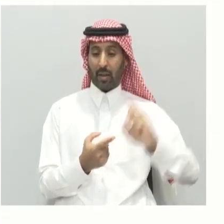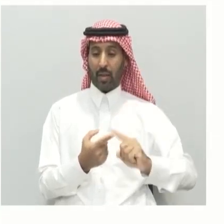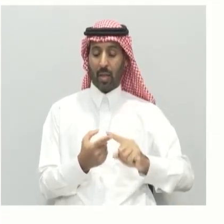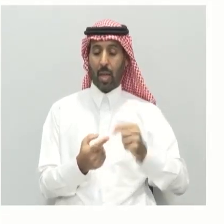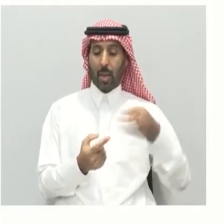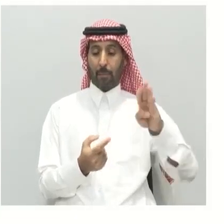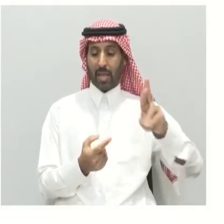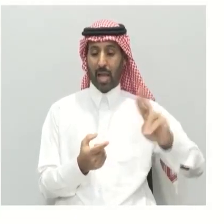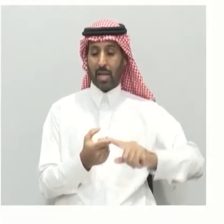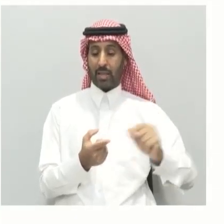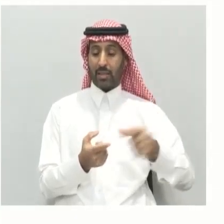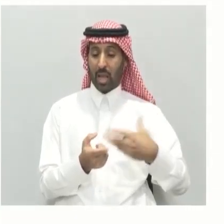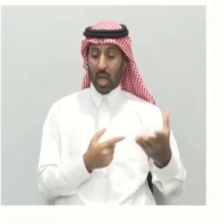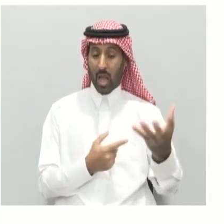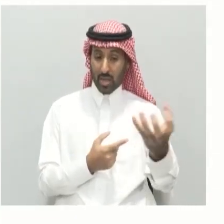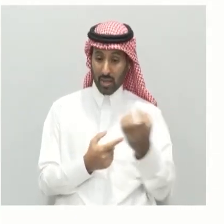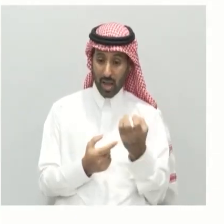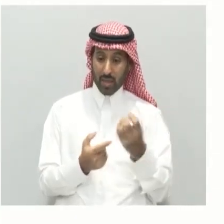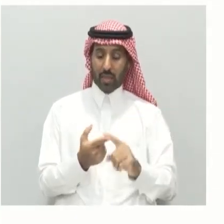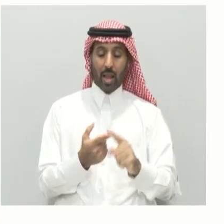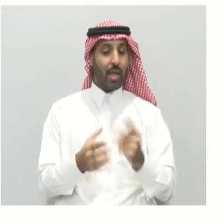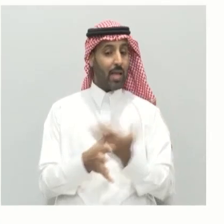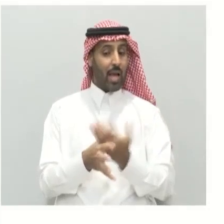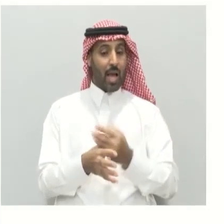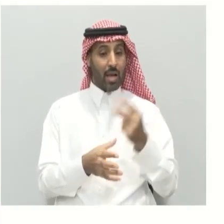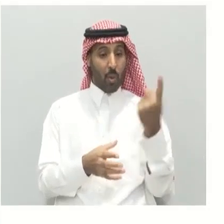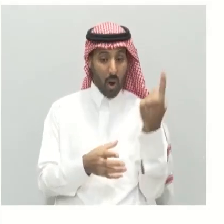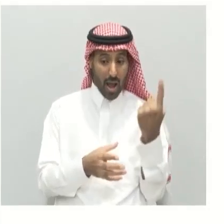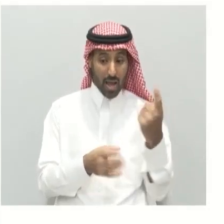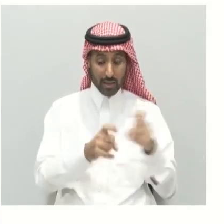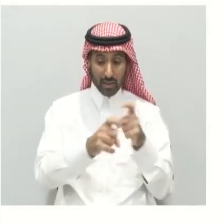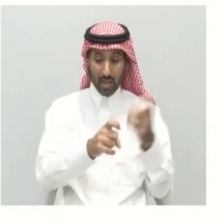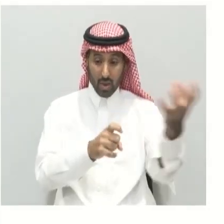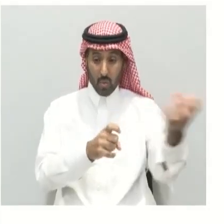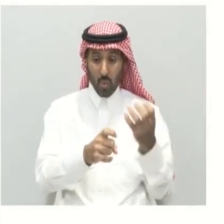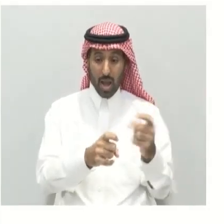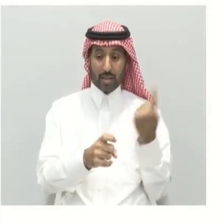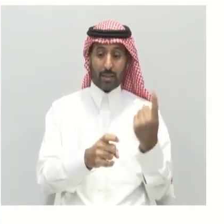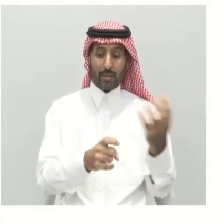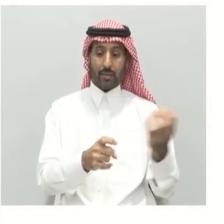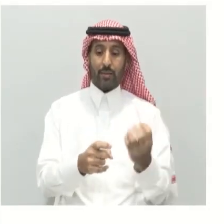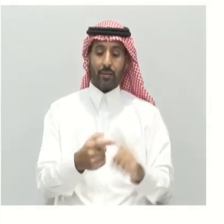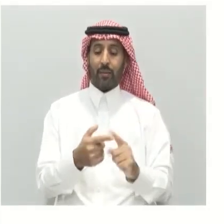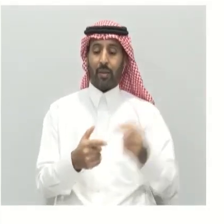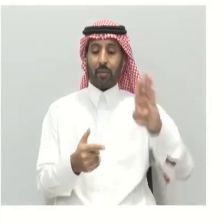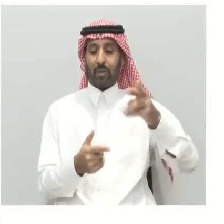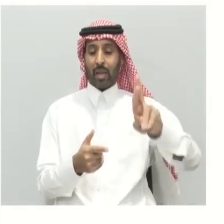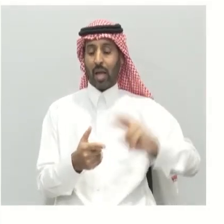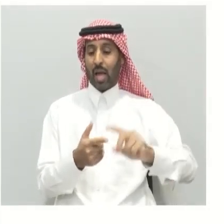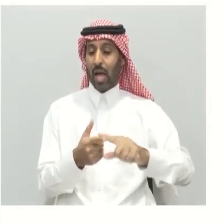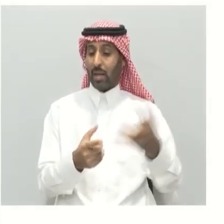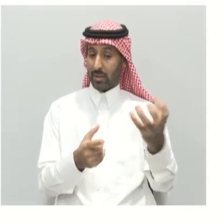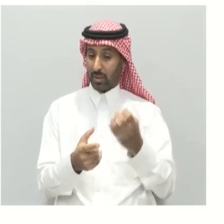البي ار سوف يختزل ليش لانه كسب الكترون واحد اذا هنا الجي اي يتاكسد والبي ار ماذا